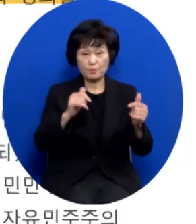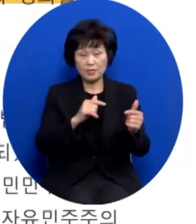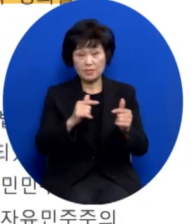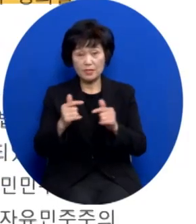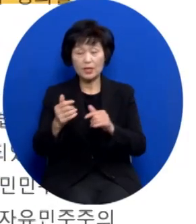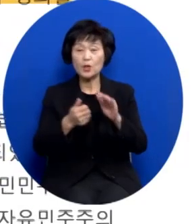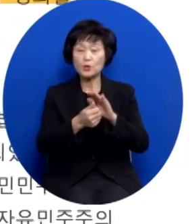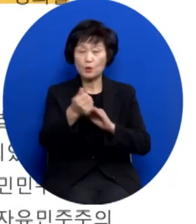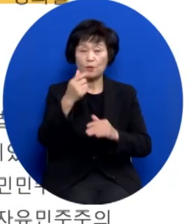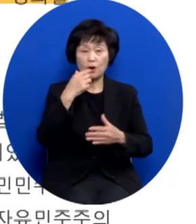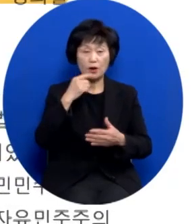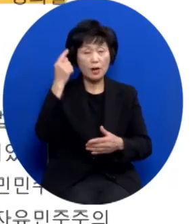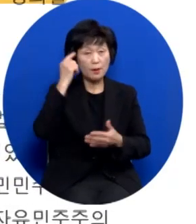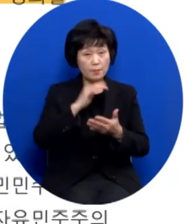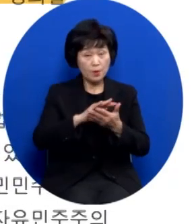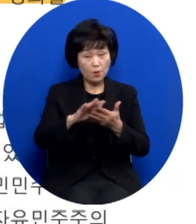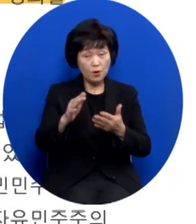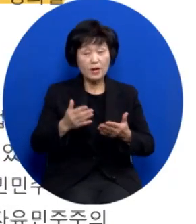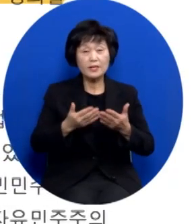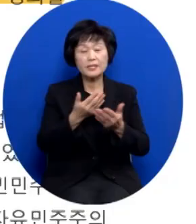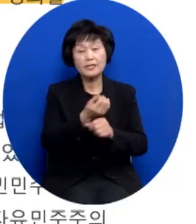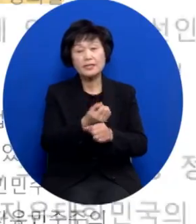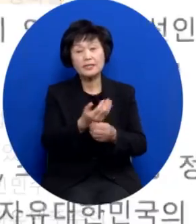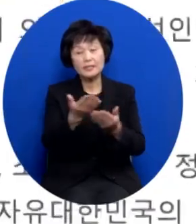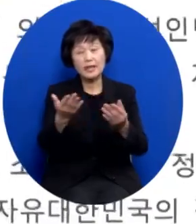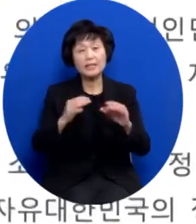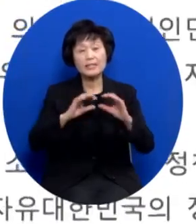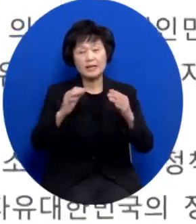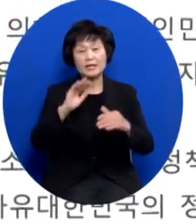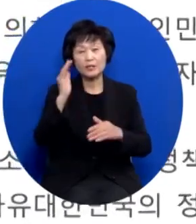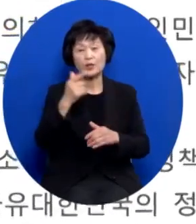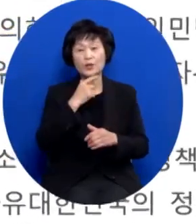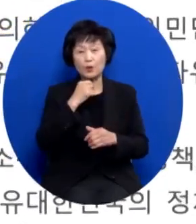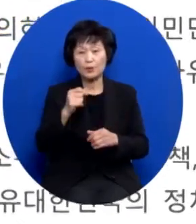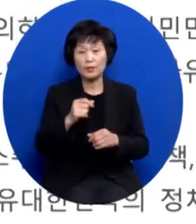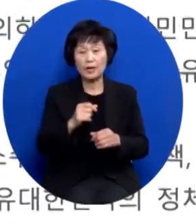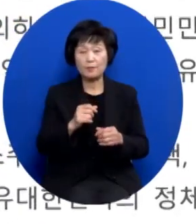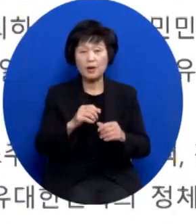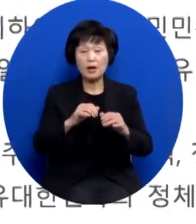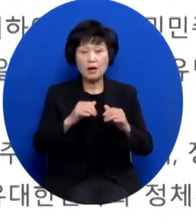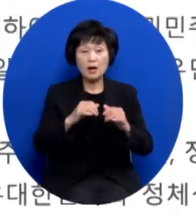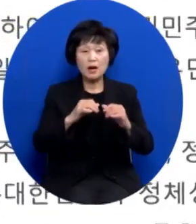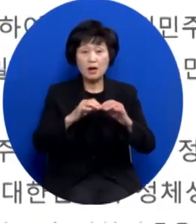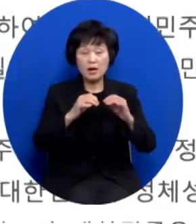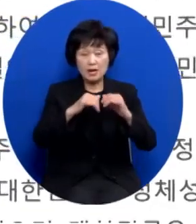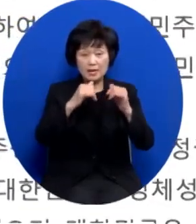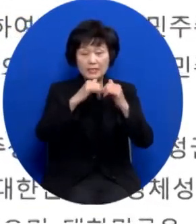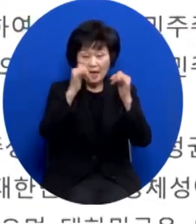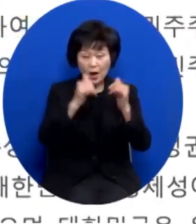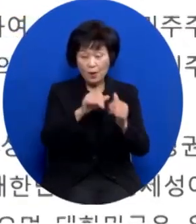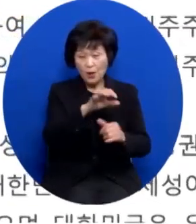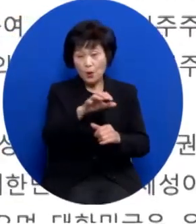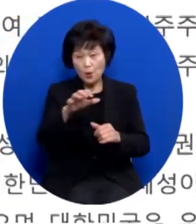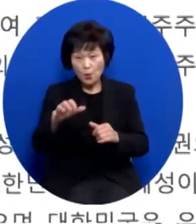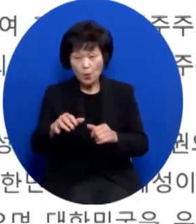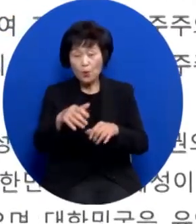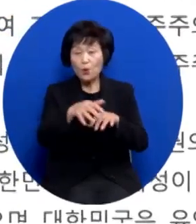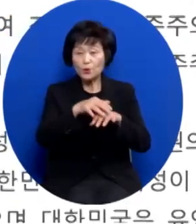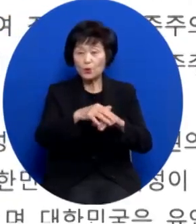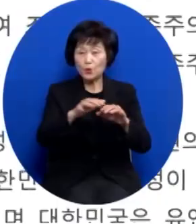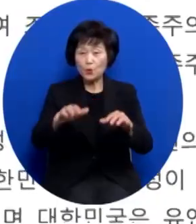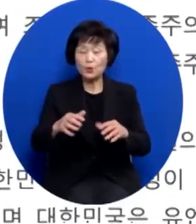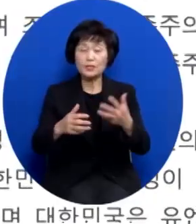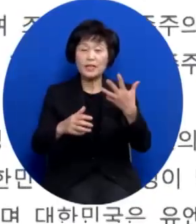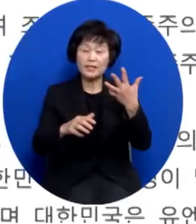소망과 평화를 가져다주는 국가가 되길 바란다며 각계 각층의 8가지 실천사항을 제시했습니다 또 국민은